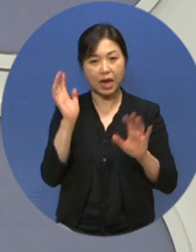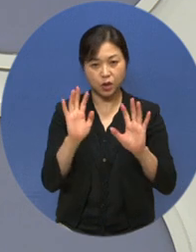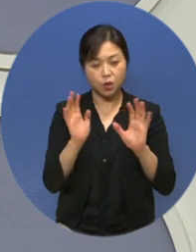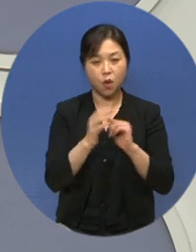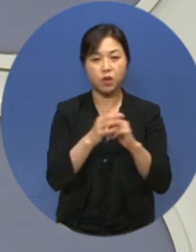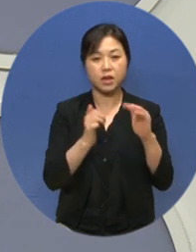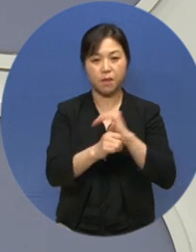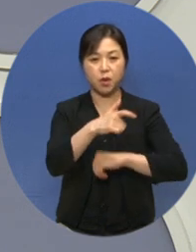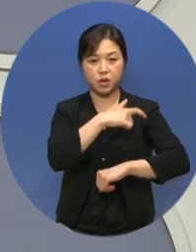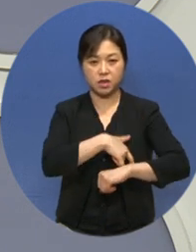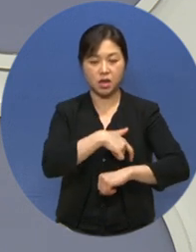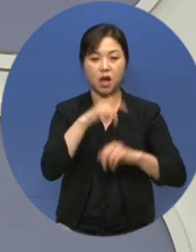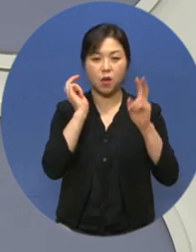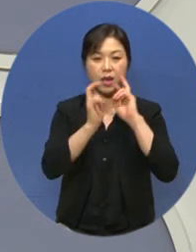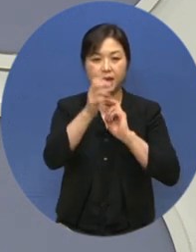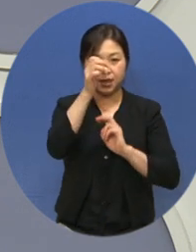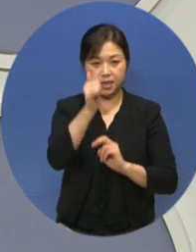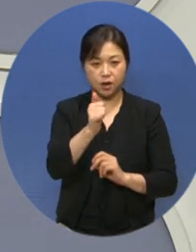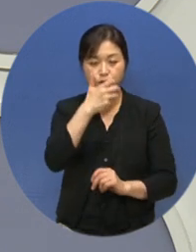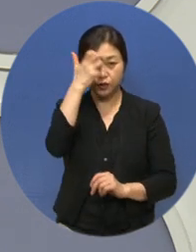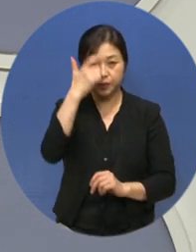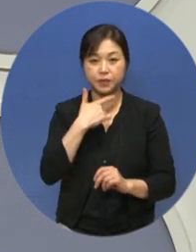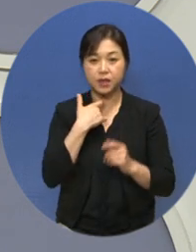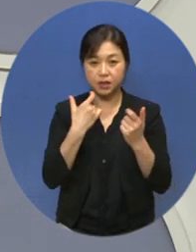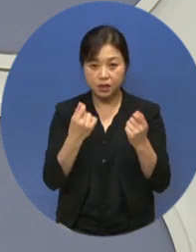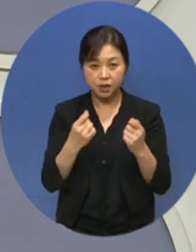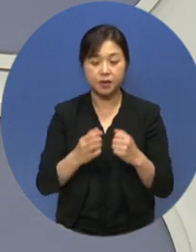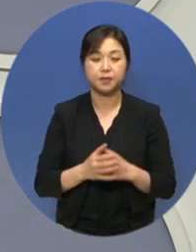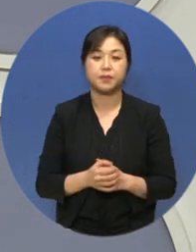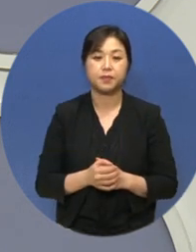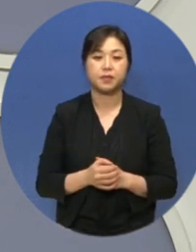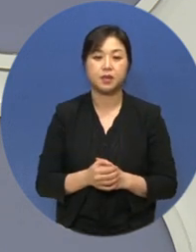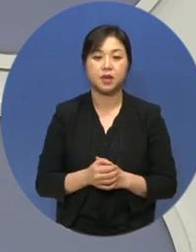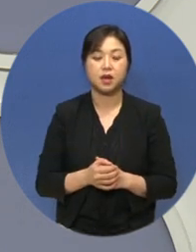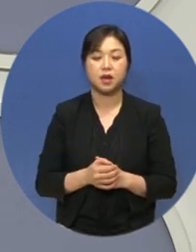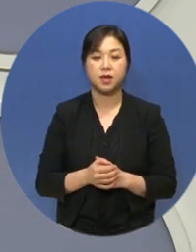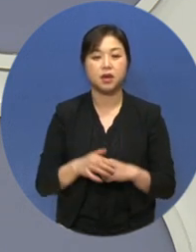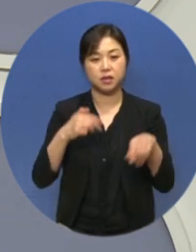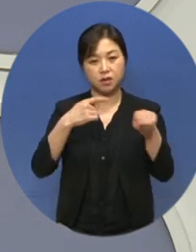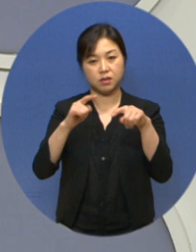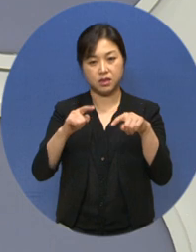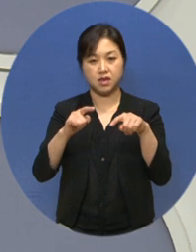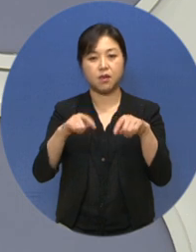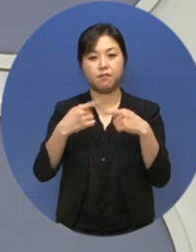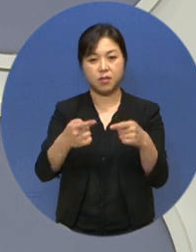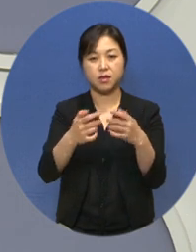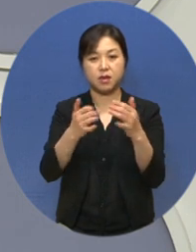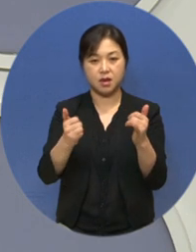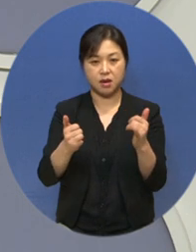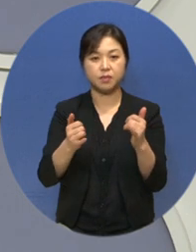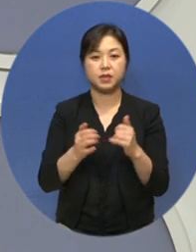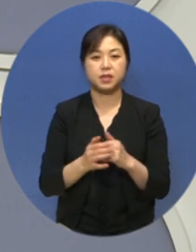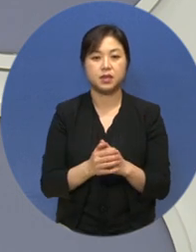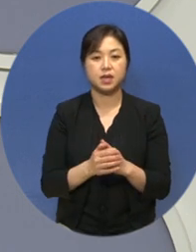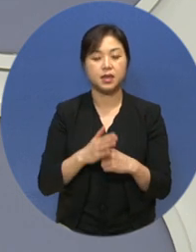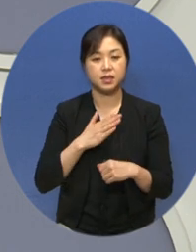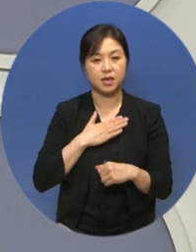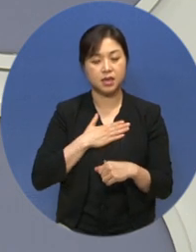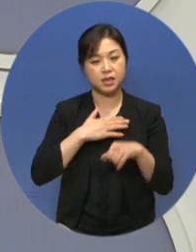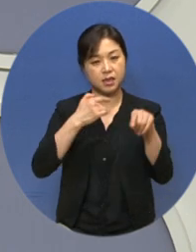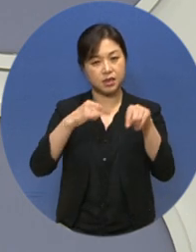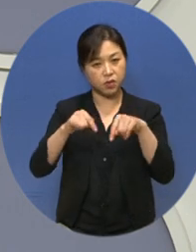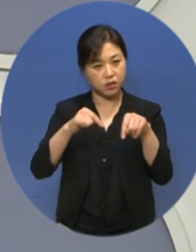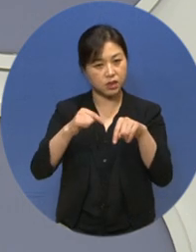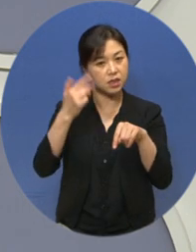산에 제 1 장 내 사냥을 꿈꾸지 않겠습니까 그러면서 정치에 입문한 사람은 누구나 예 자위 정치 철학과